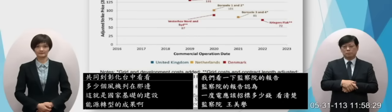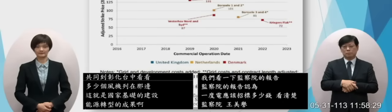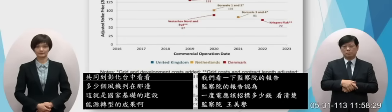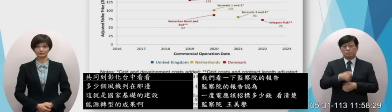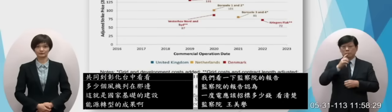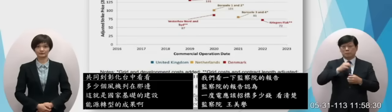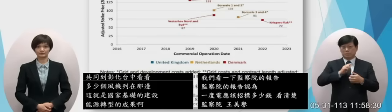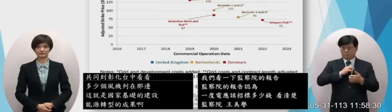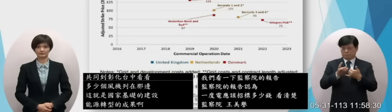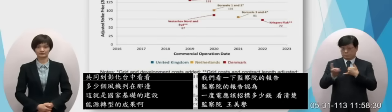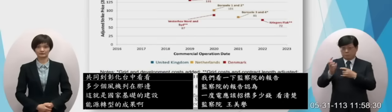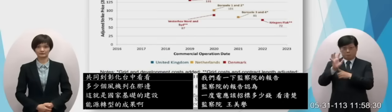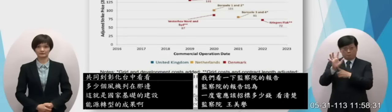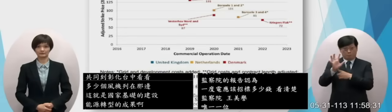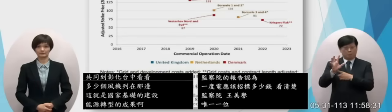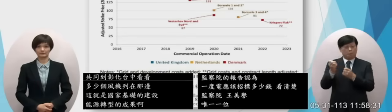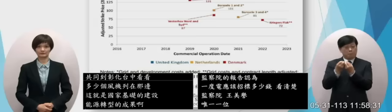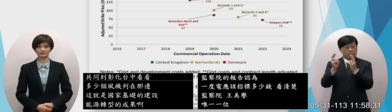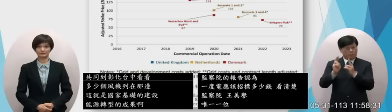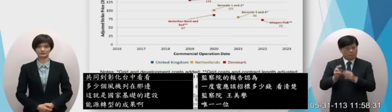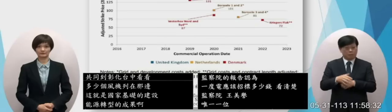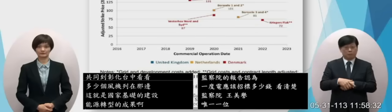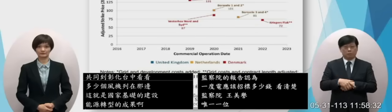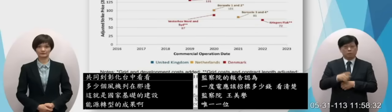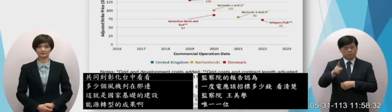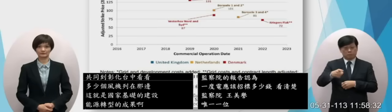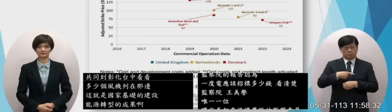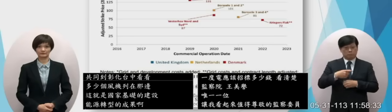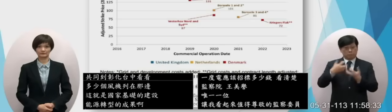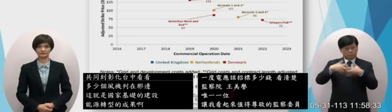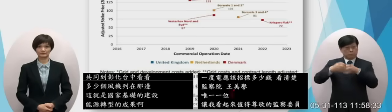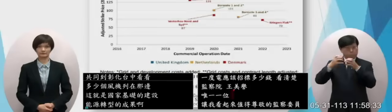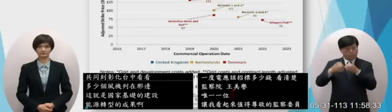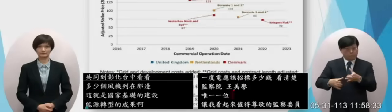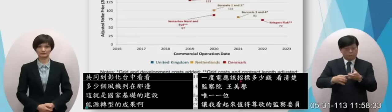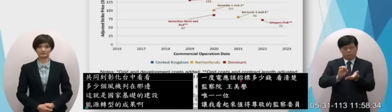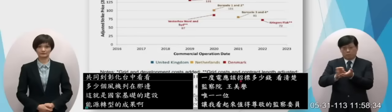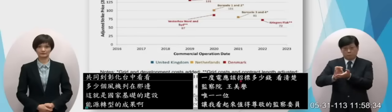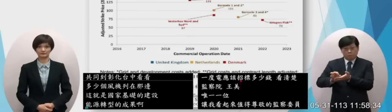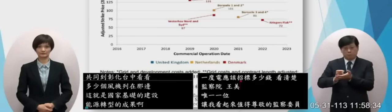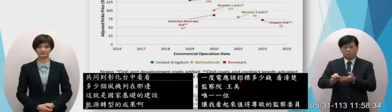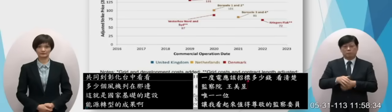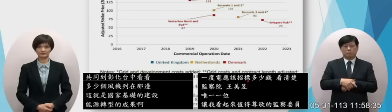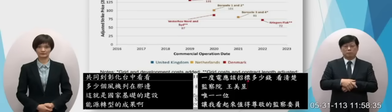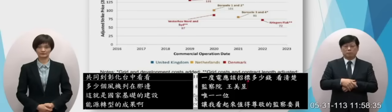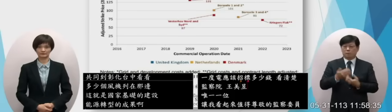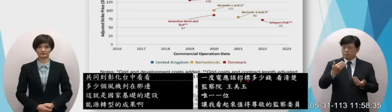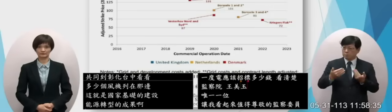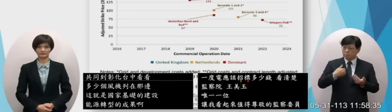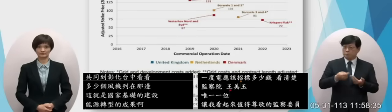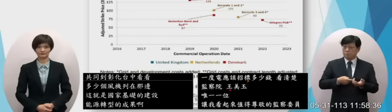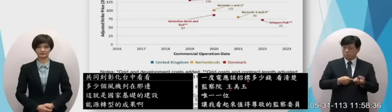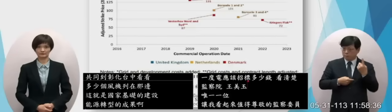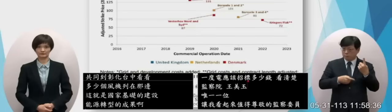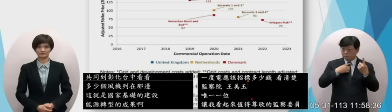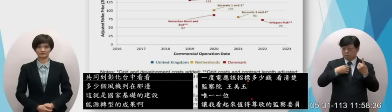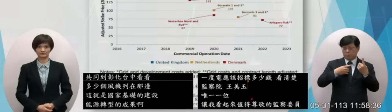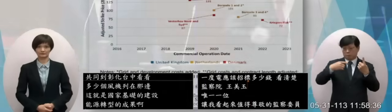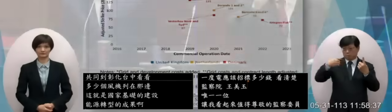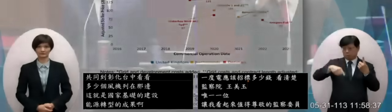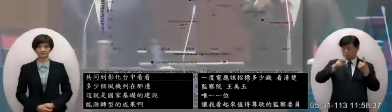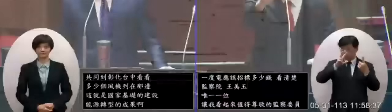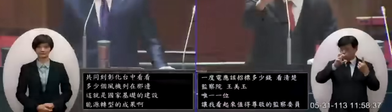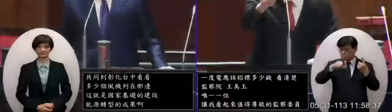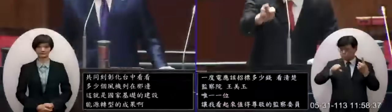的离岸风电，它的装置成本价格趋势，好，每一度发电